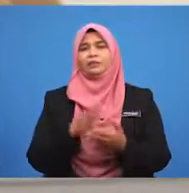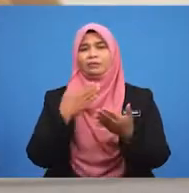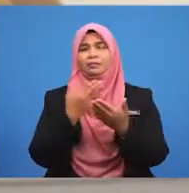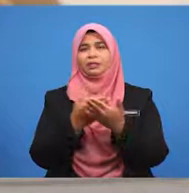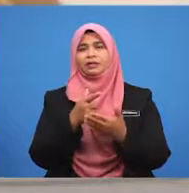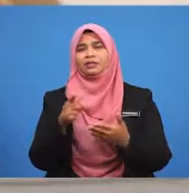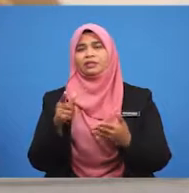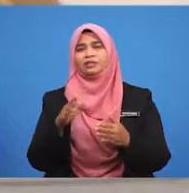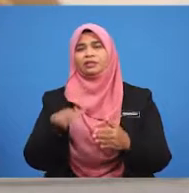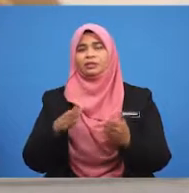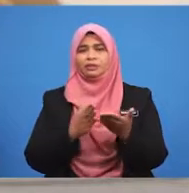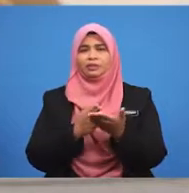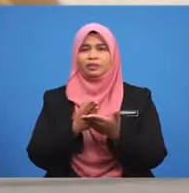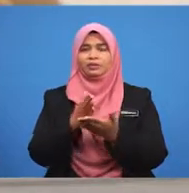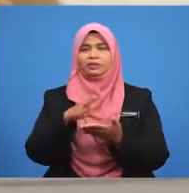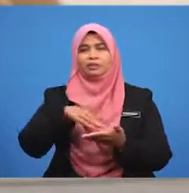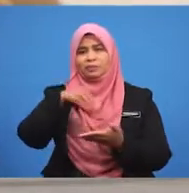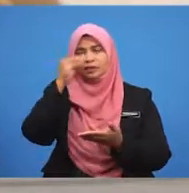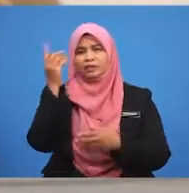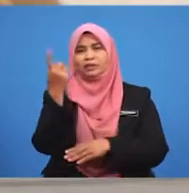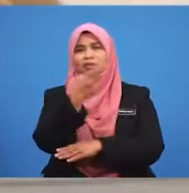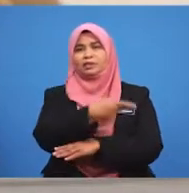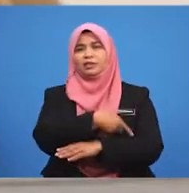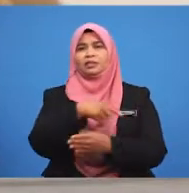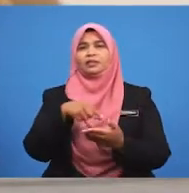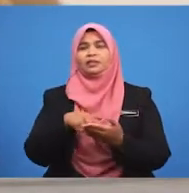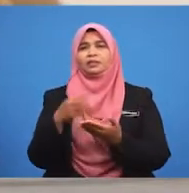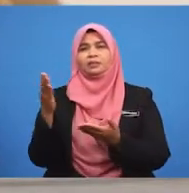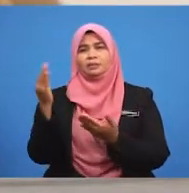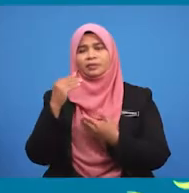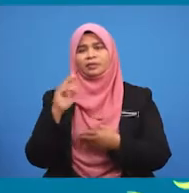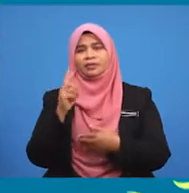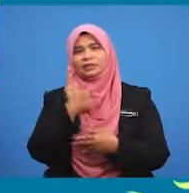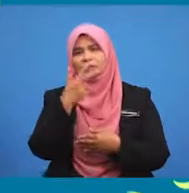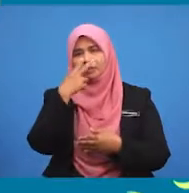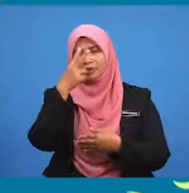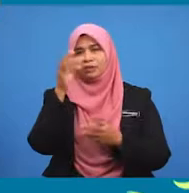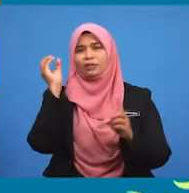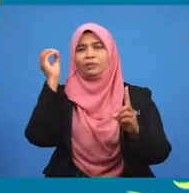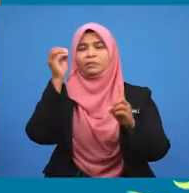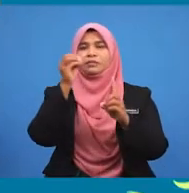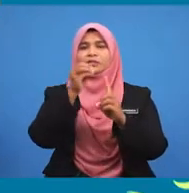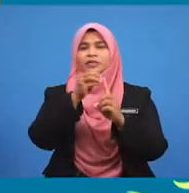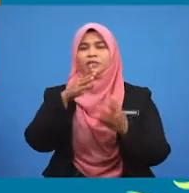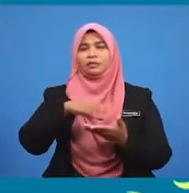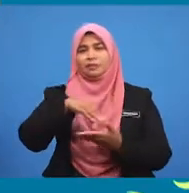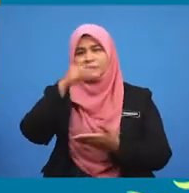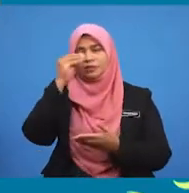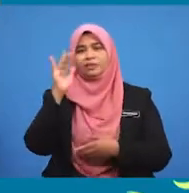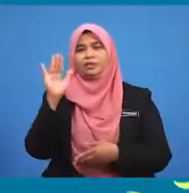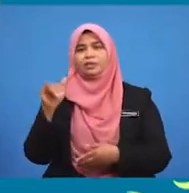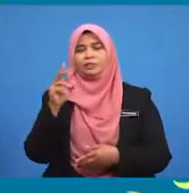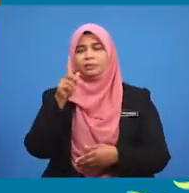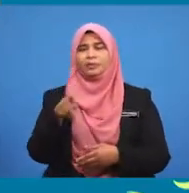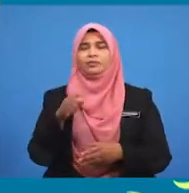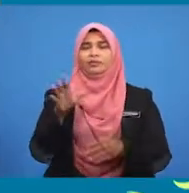kita meneruskan sesi pengajaran hari ini, mari kita lihat dahulu objektif pembelajaran yang perlu dicapai